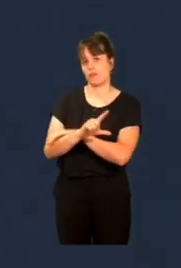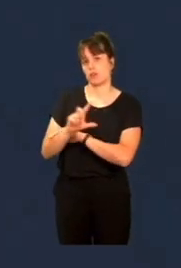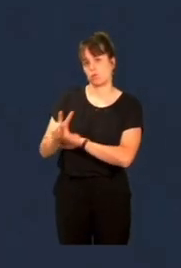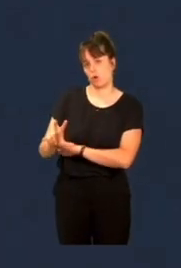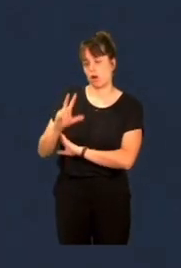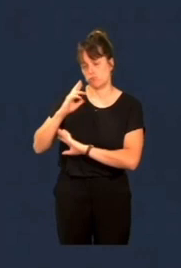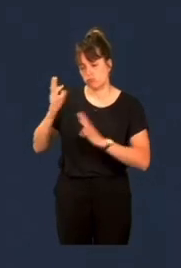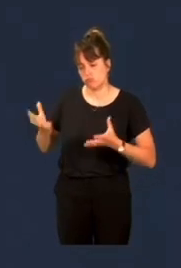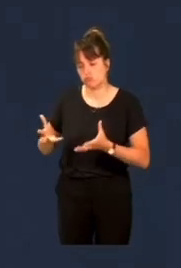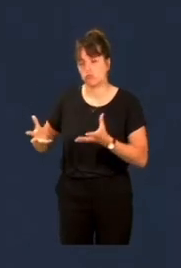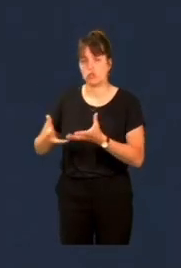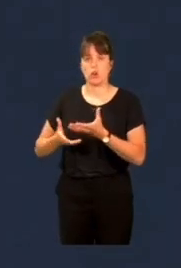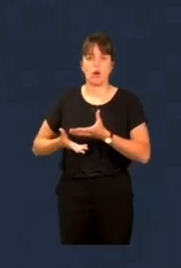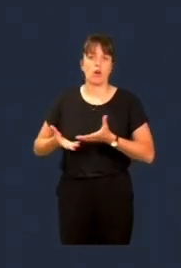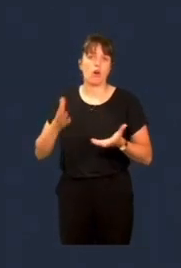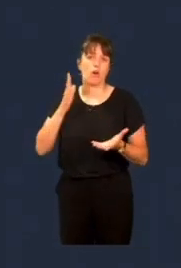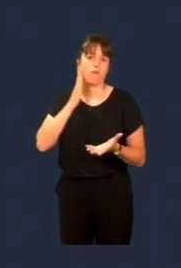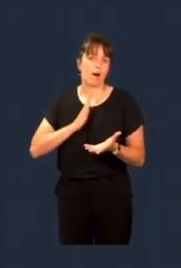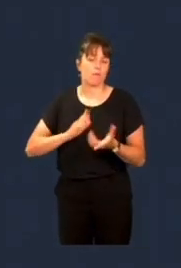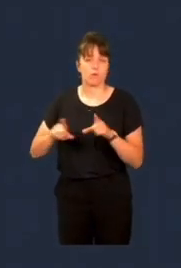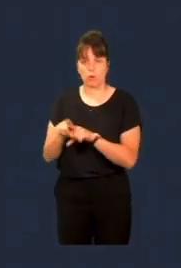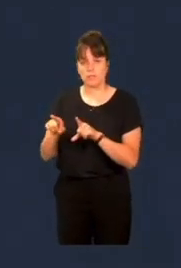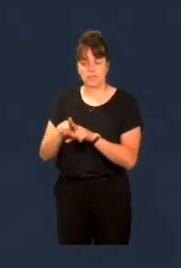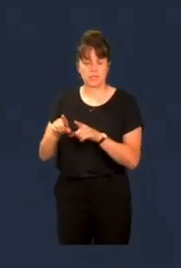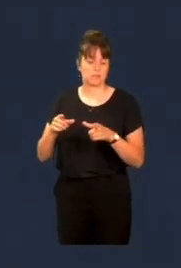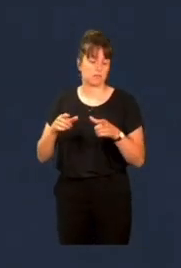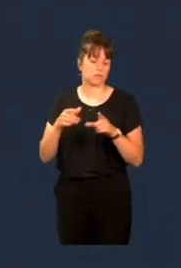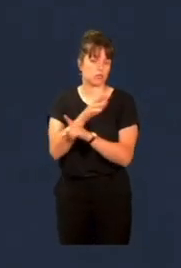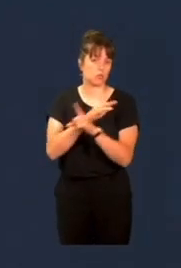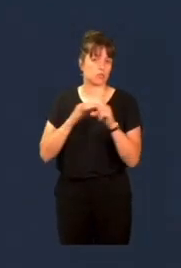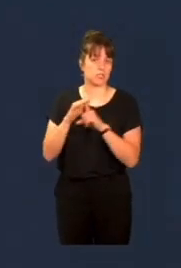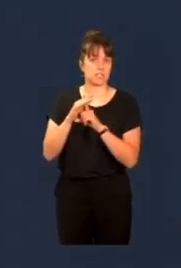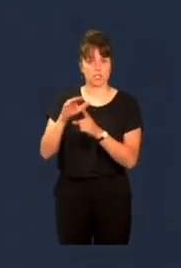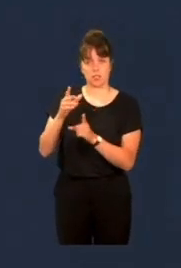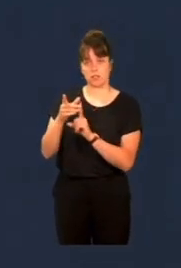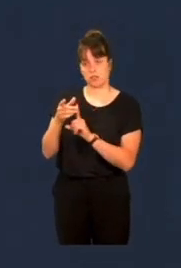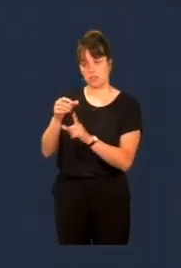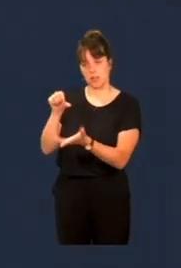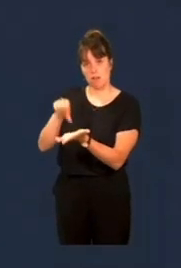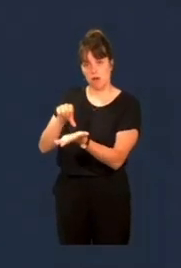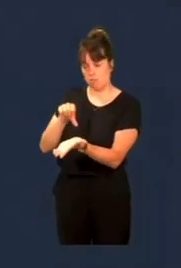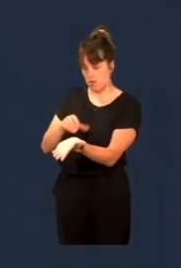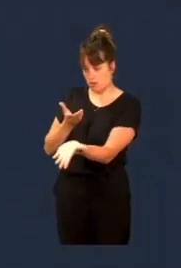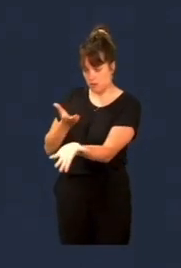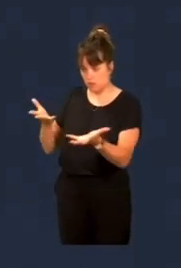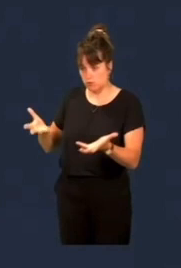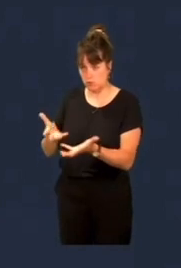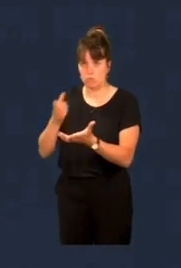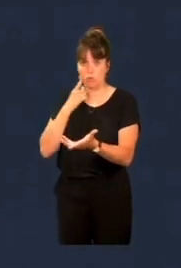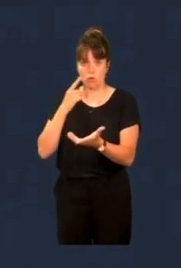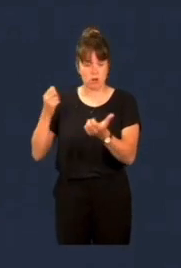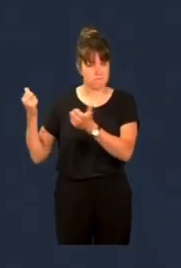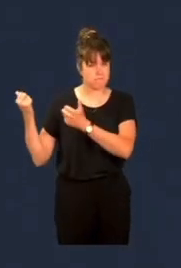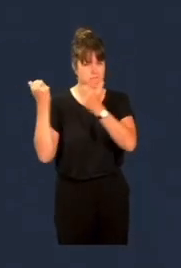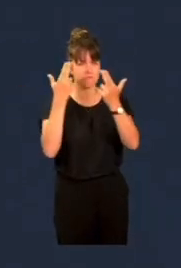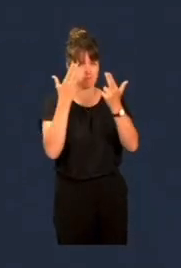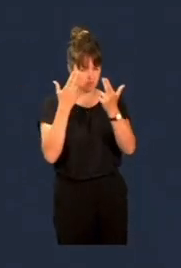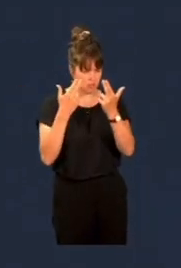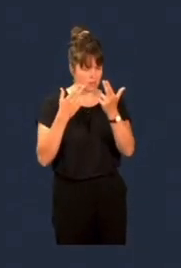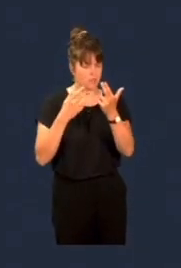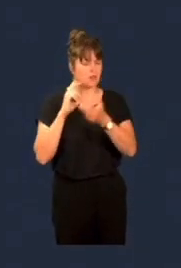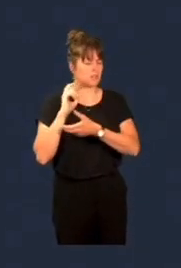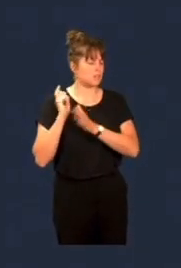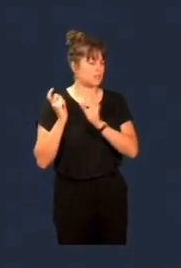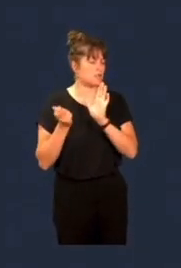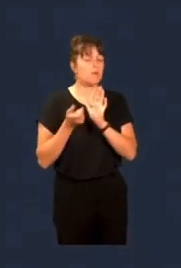en soutien aux femmes et à la société civile iranienne, victimes de la violente répression du régime qui a répondu à la vague de protestations déclenchée en septembre 2022